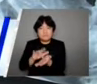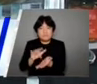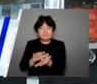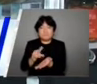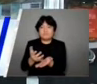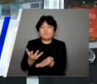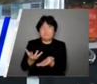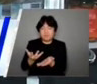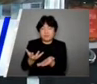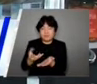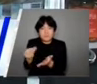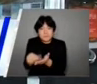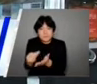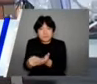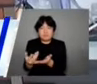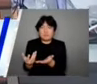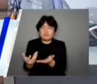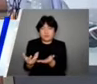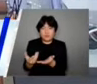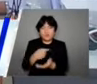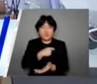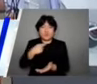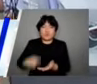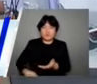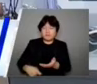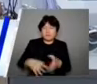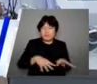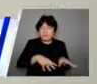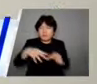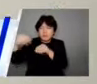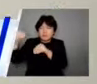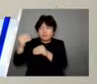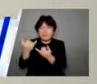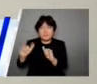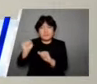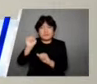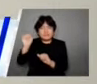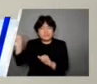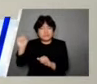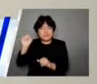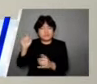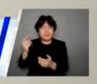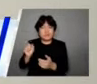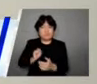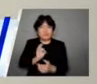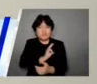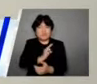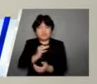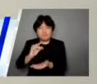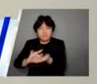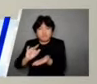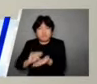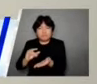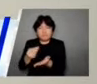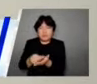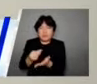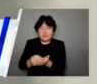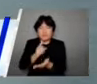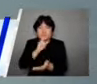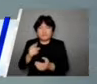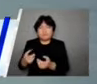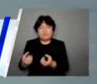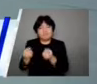pera palabas na mga Chinese prep parahan pa rin alam naman natin palabigasan to eh ng maraming corrupt elements within the